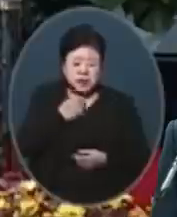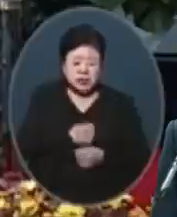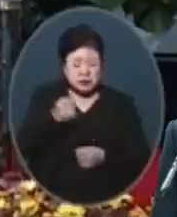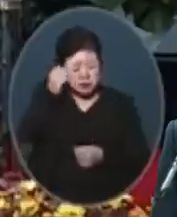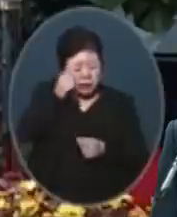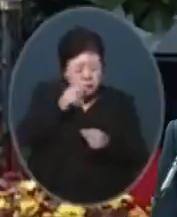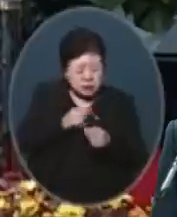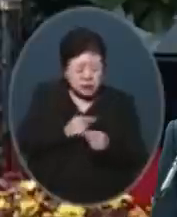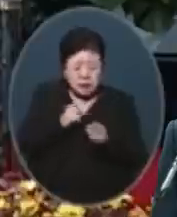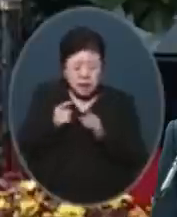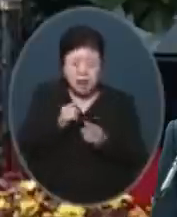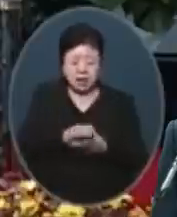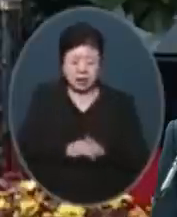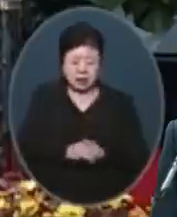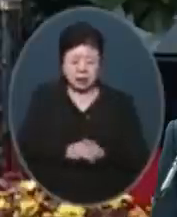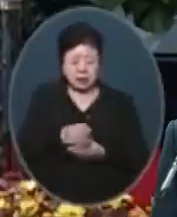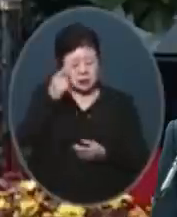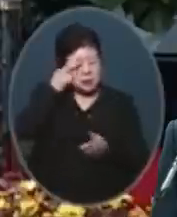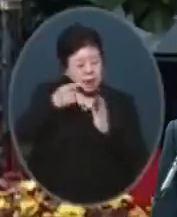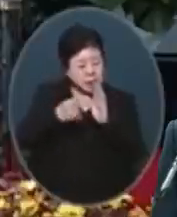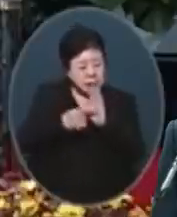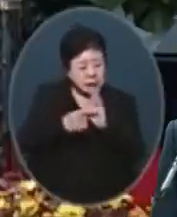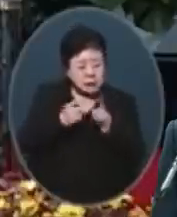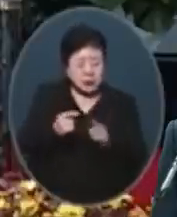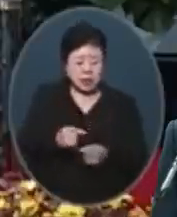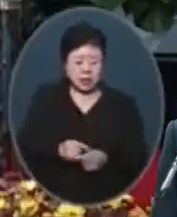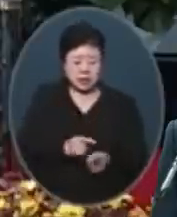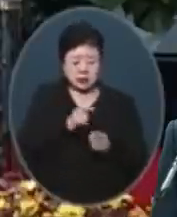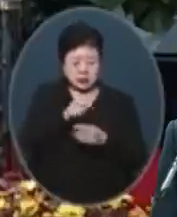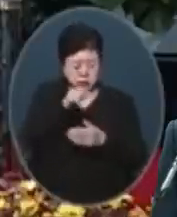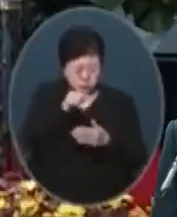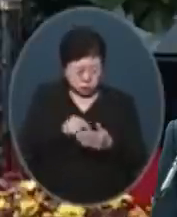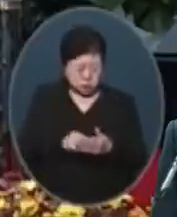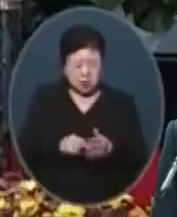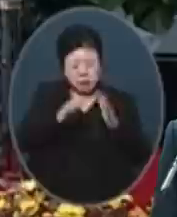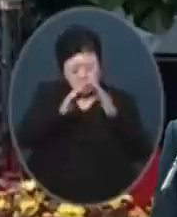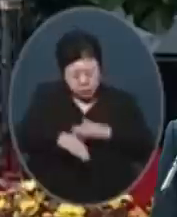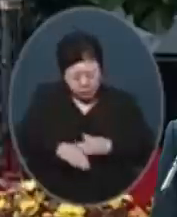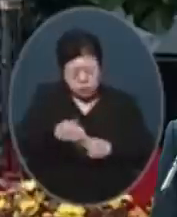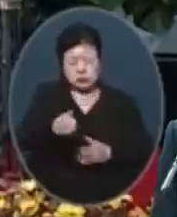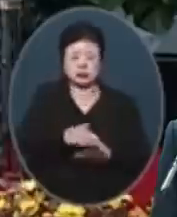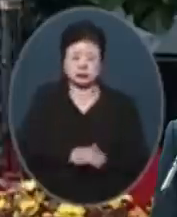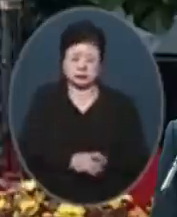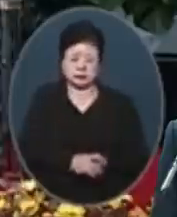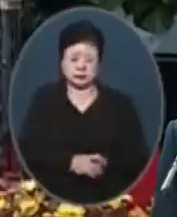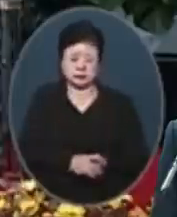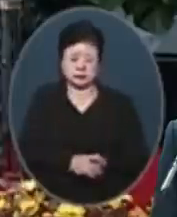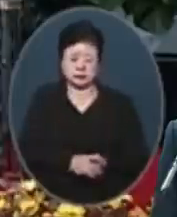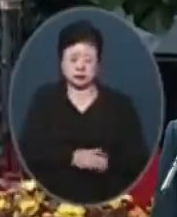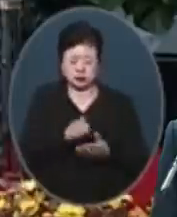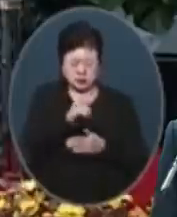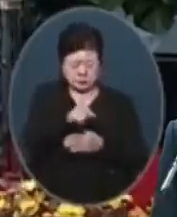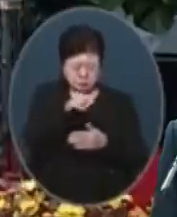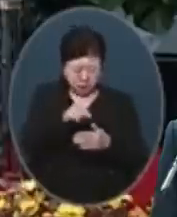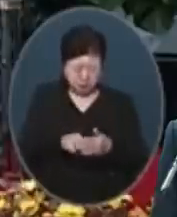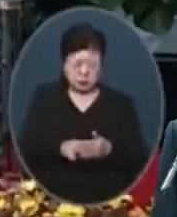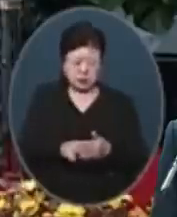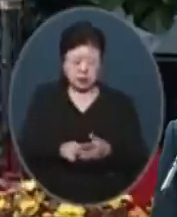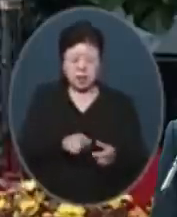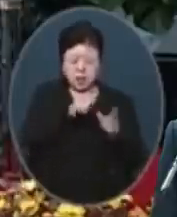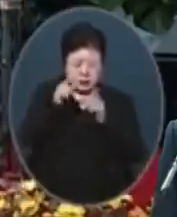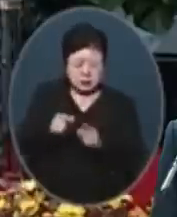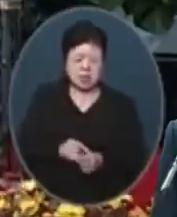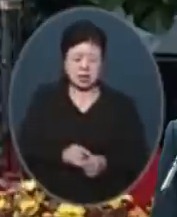부정적인 말들은 마음과 삶을 황폐하게 만들어주는 것입니다. 우리 마음과